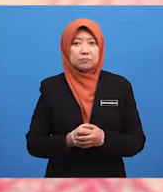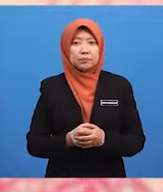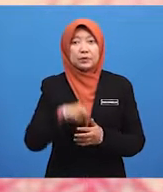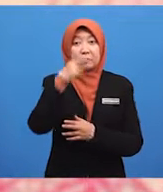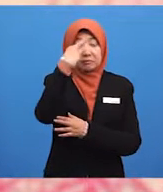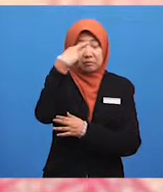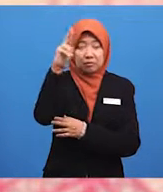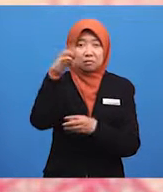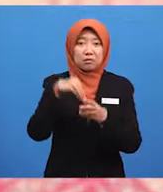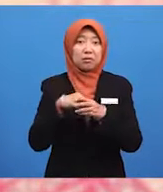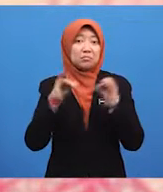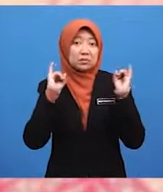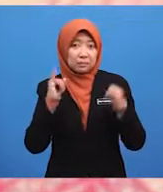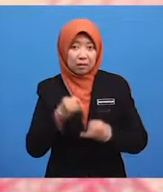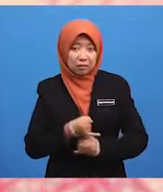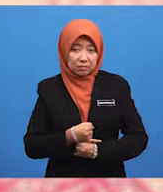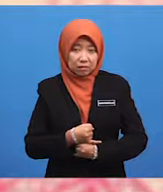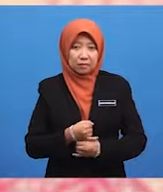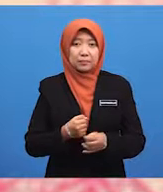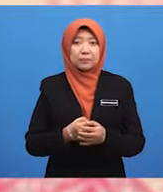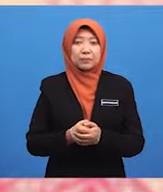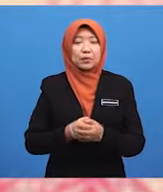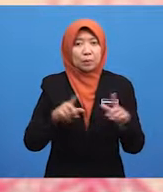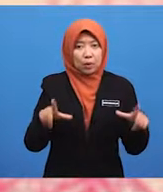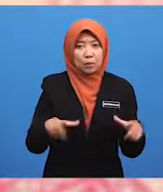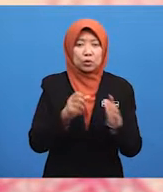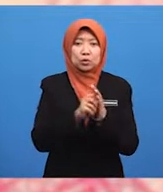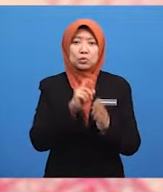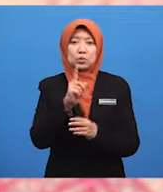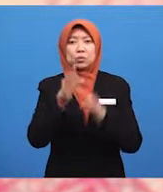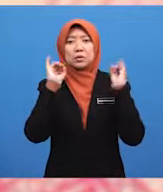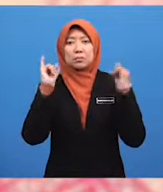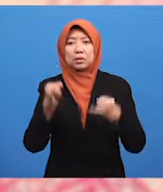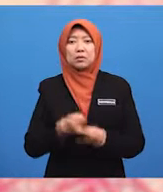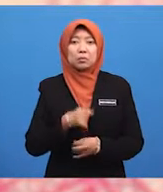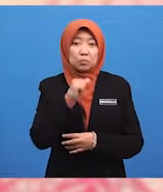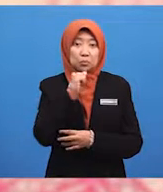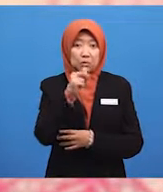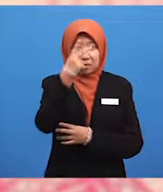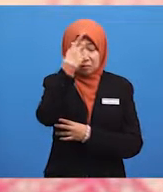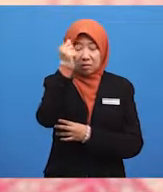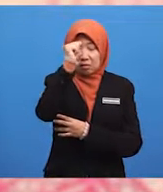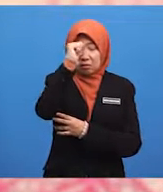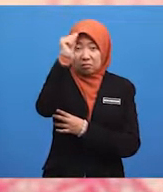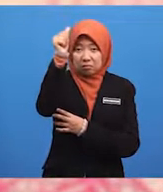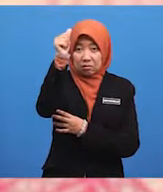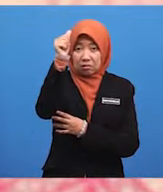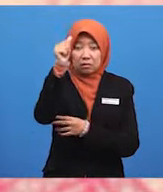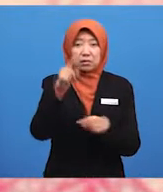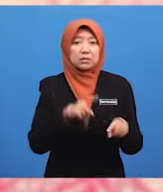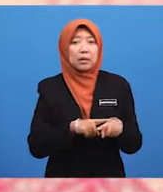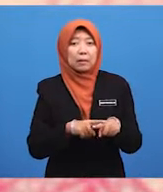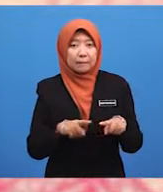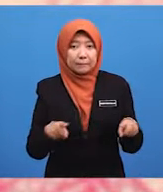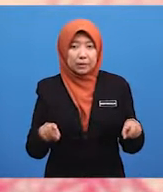Riak dalam ibadat, iaitu melakukan sesuatu ibadat bukan kerana Allah semata-mata,